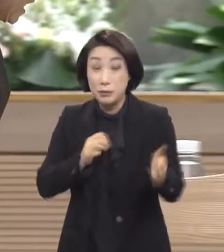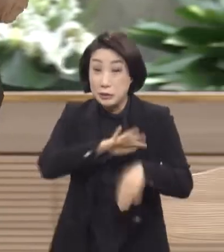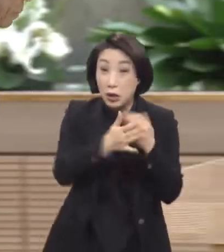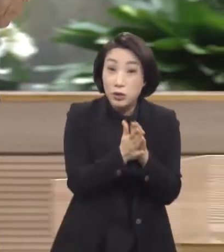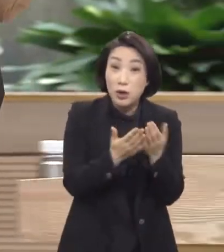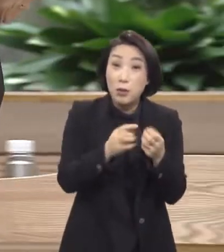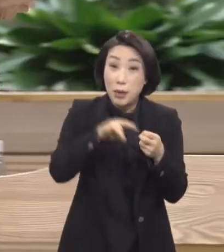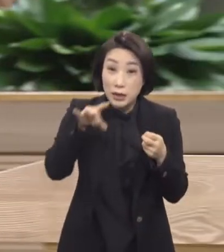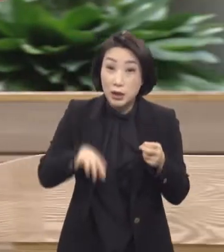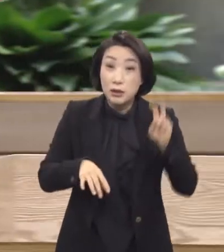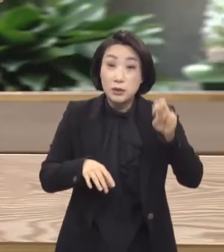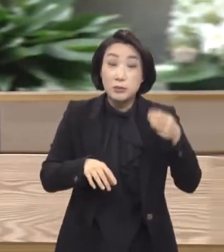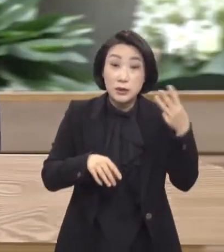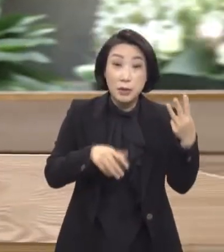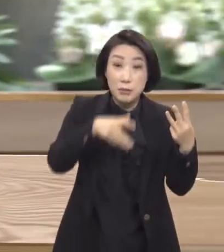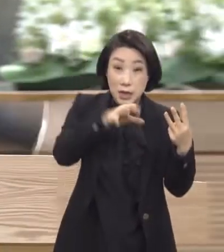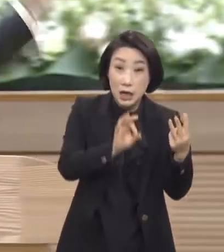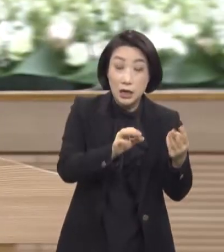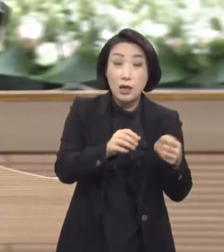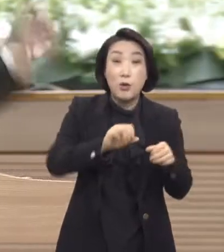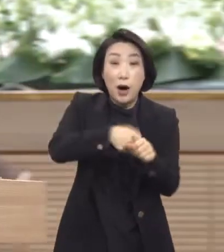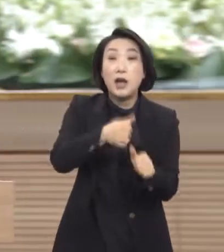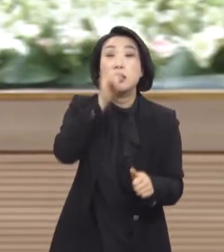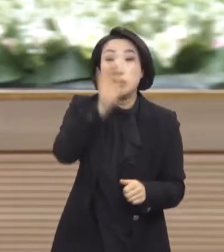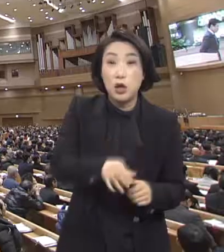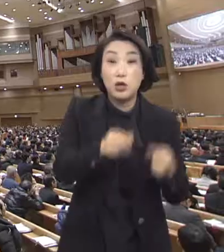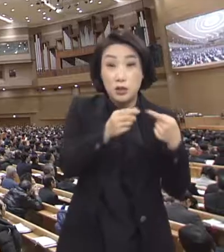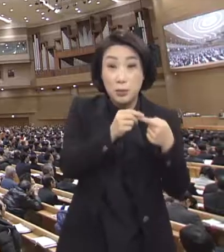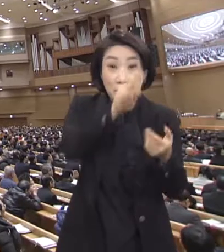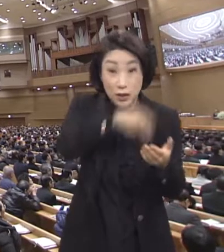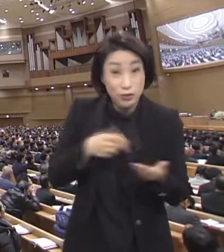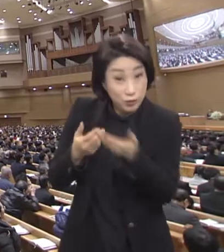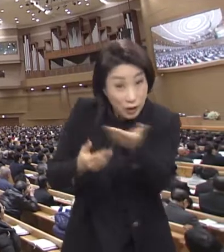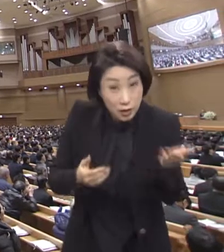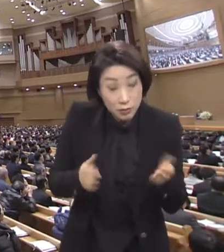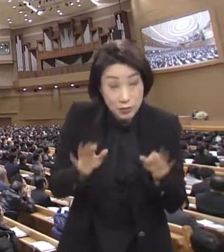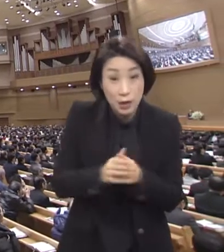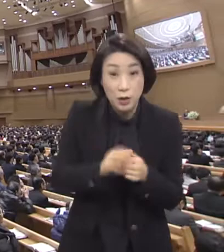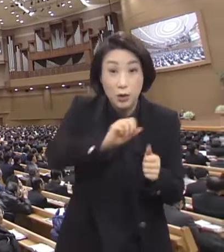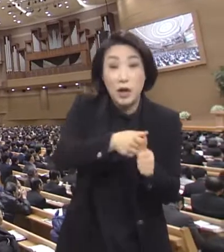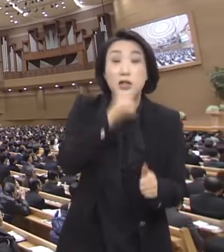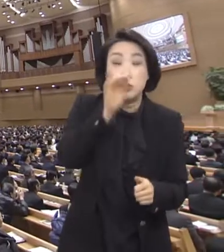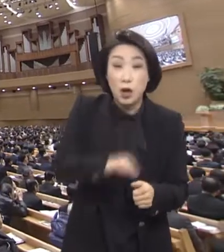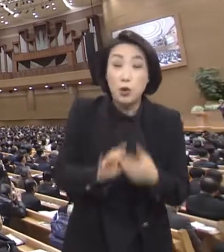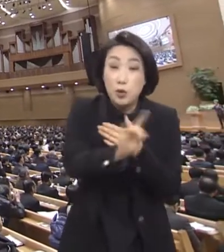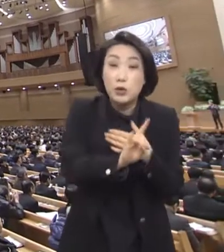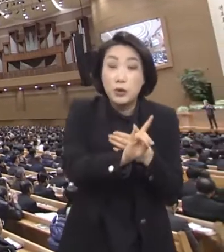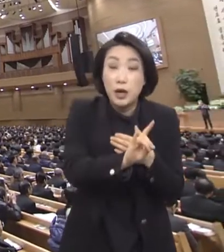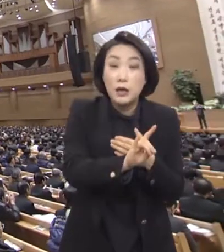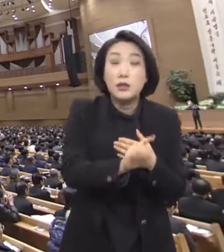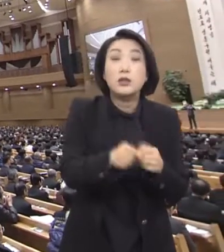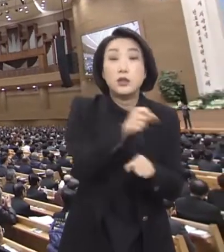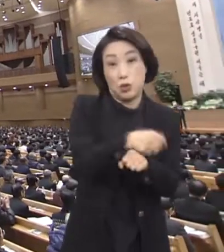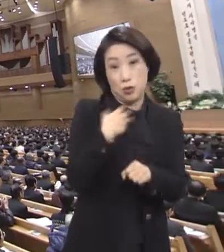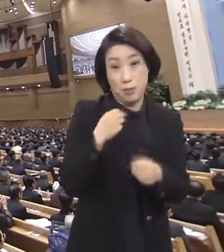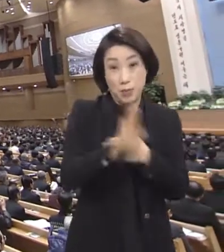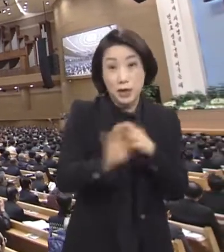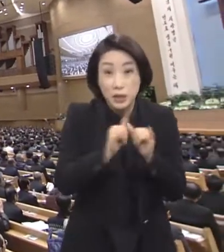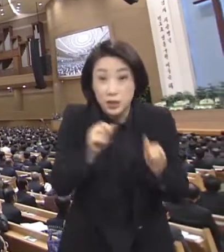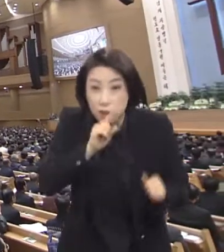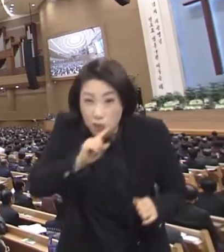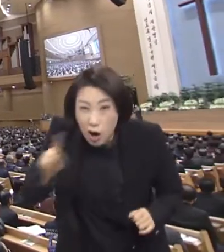마태복음 23장 화 있을진저 첫 번째를 읽어봐. 화 있을진저 외식하는 서기관들과 바리새인들이여.